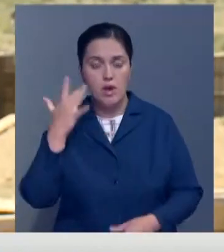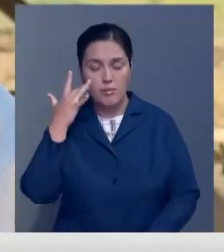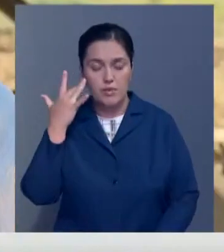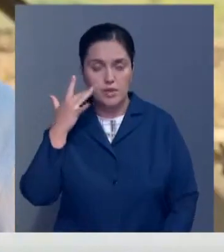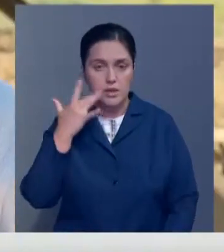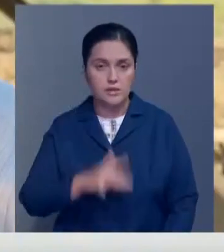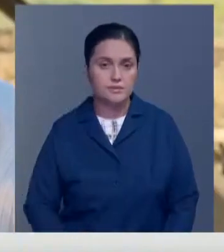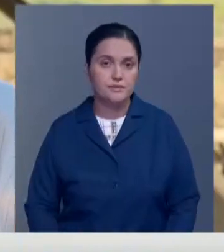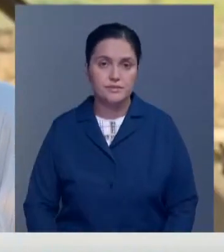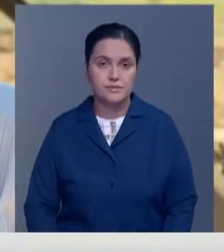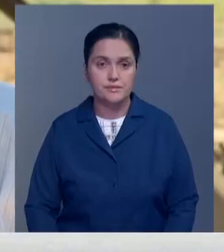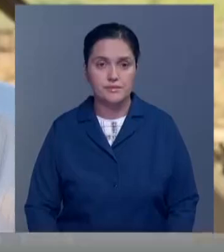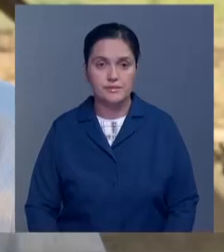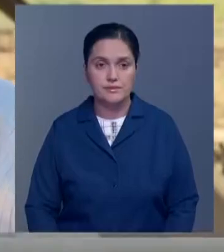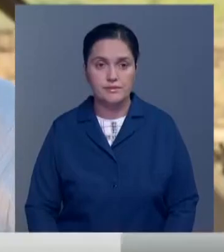американских рынках.